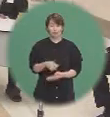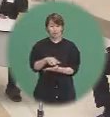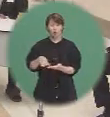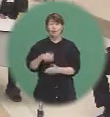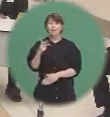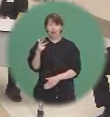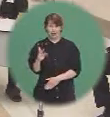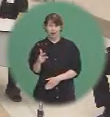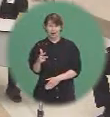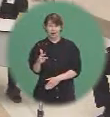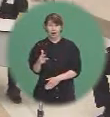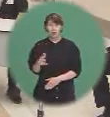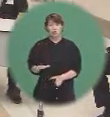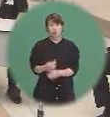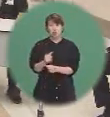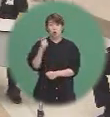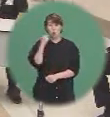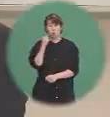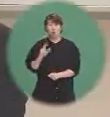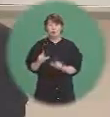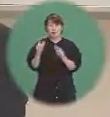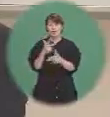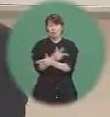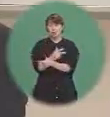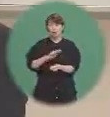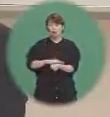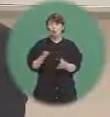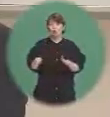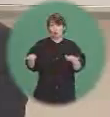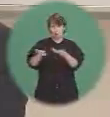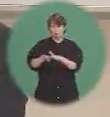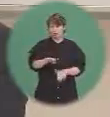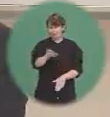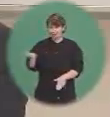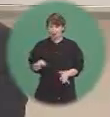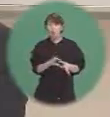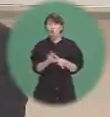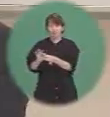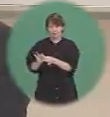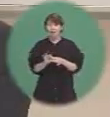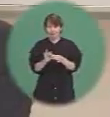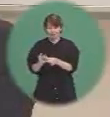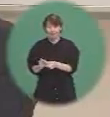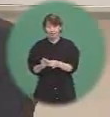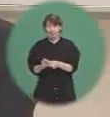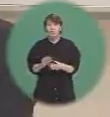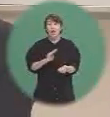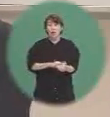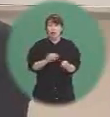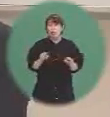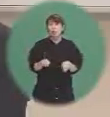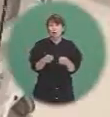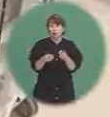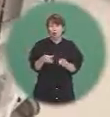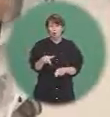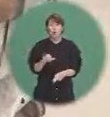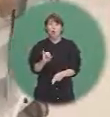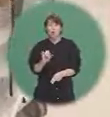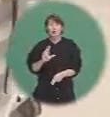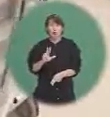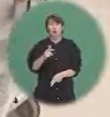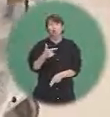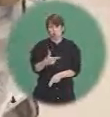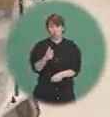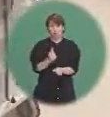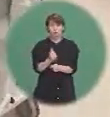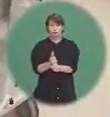郡山市や総合南東北病院などと連携してカバーを開発したのは、医療用のフィルムなどを製